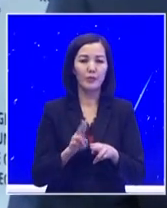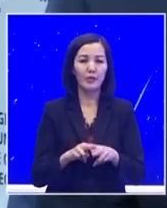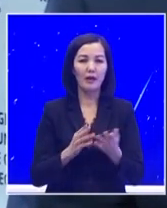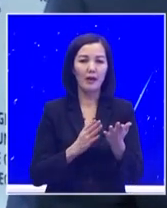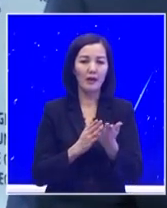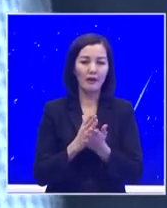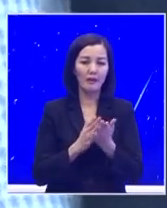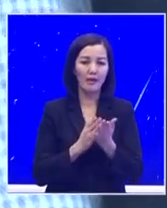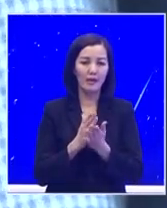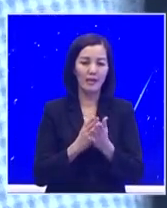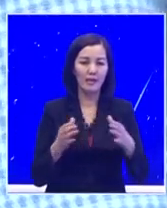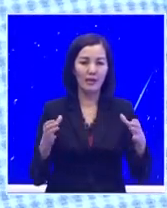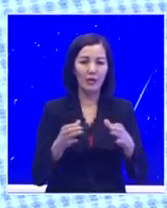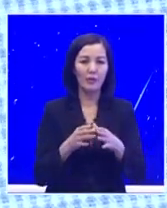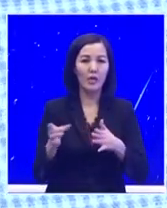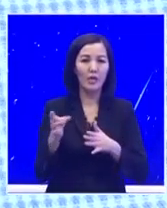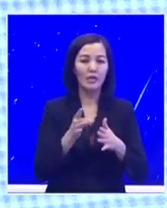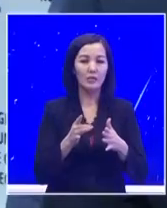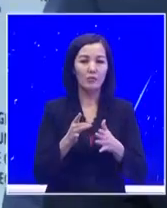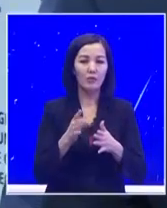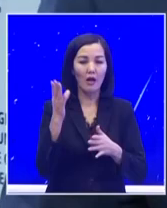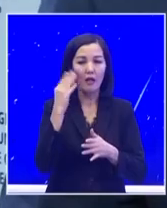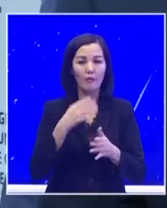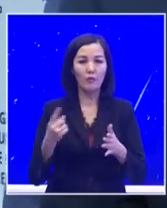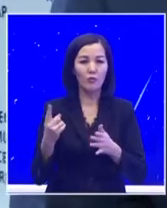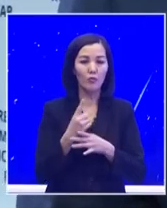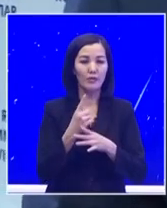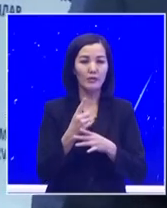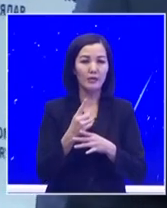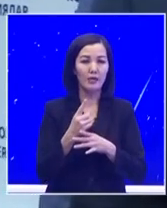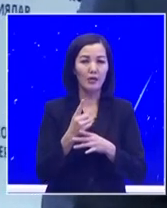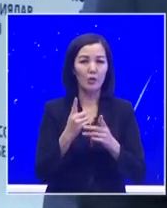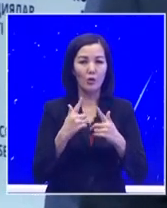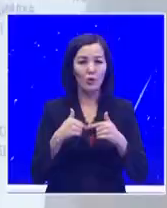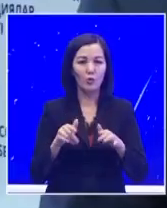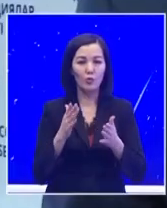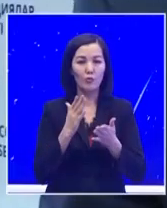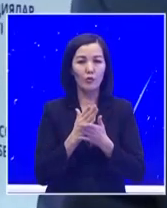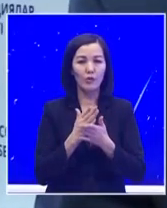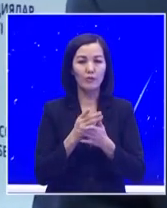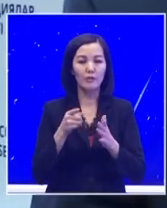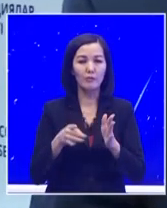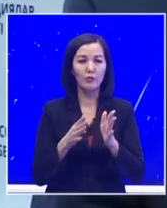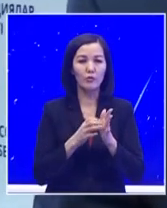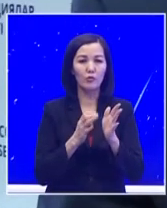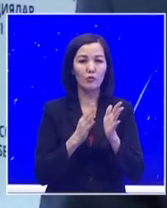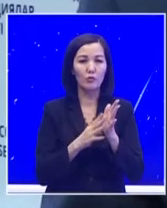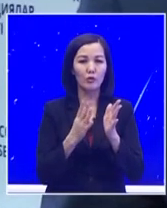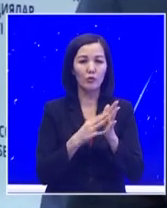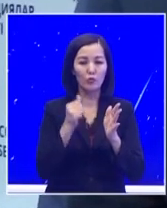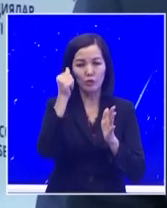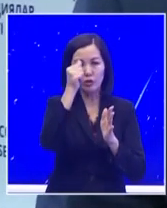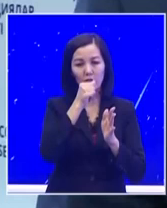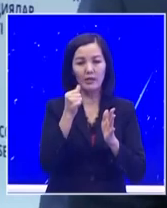Ардагерлер қауымдастығы республикамызда осы Алматы облысы бірінші рет болып құрып отырмыз. 1999 жылдан бері